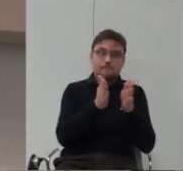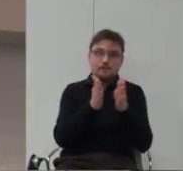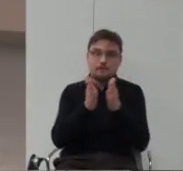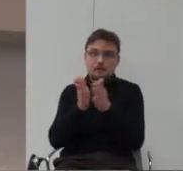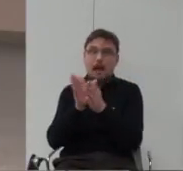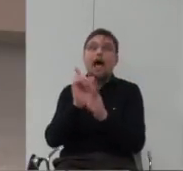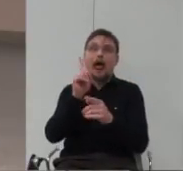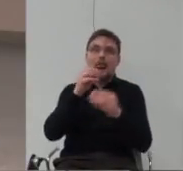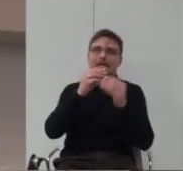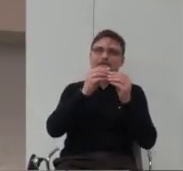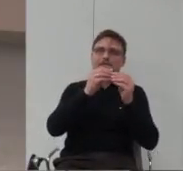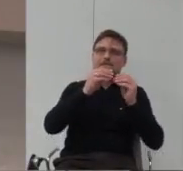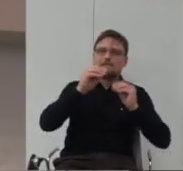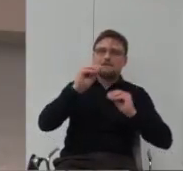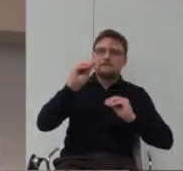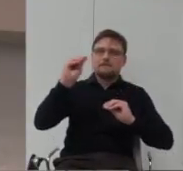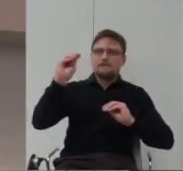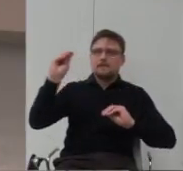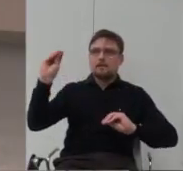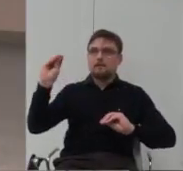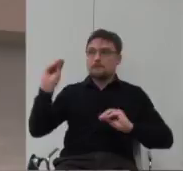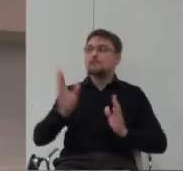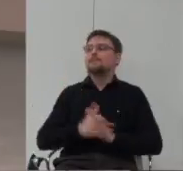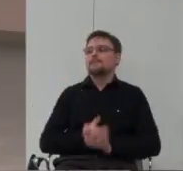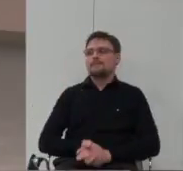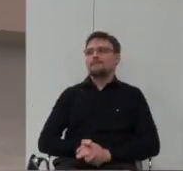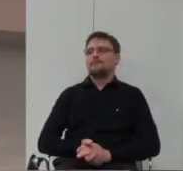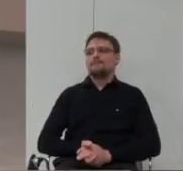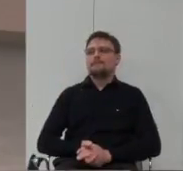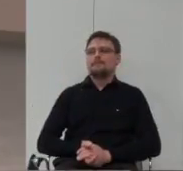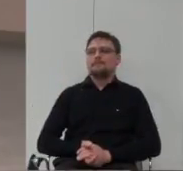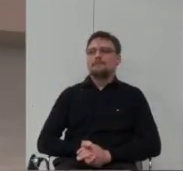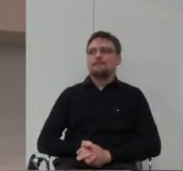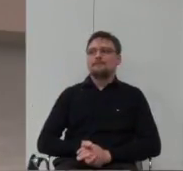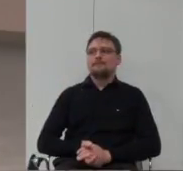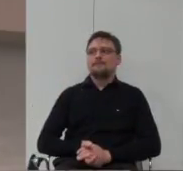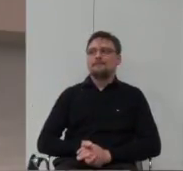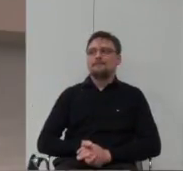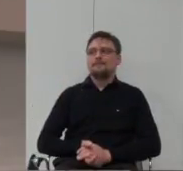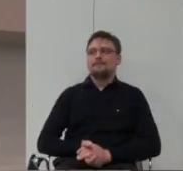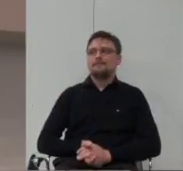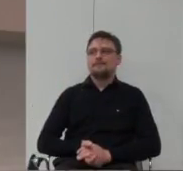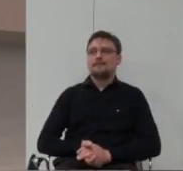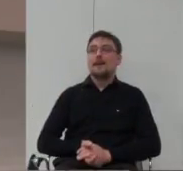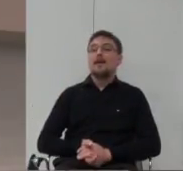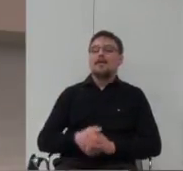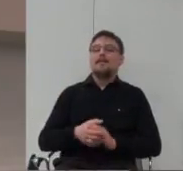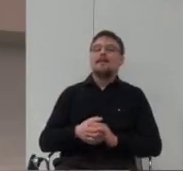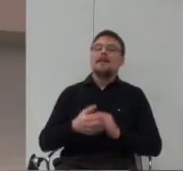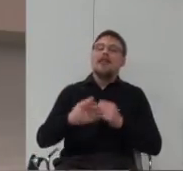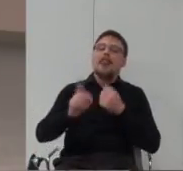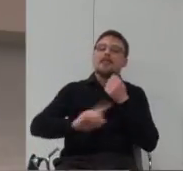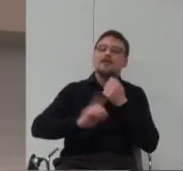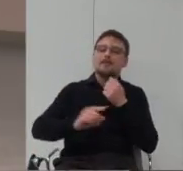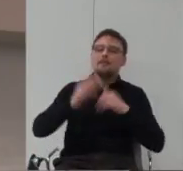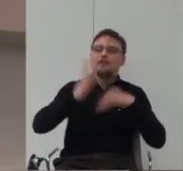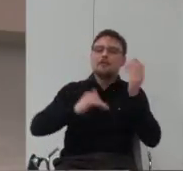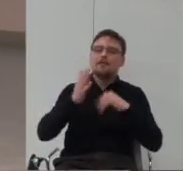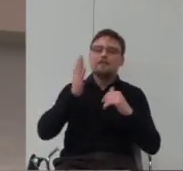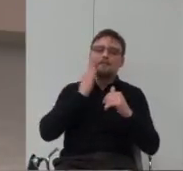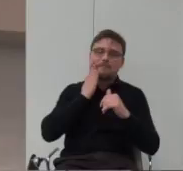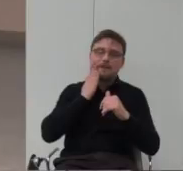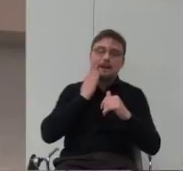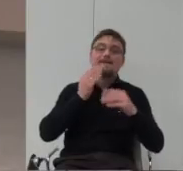ale jednocześnie ten trend, że mieszkania są coraz mniejsze, napędza cały boom w mieszkalnictwie, bo jednostek mieszkaniowych